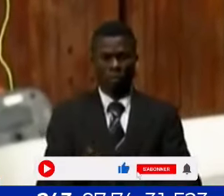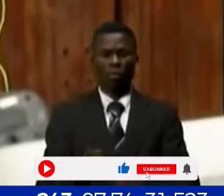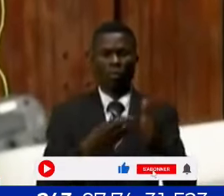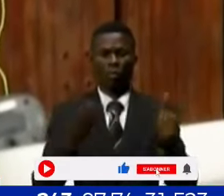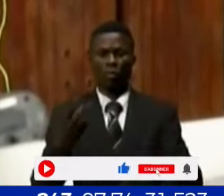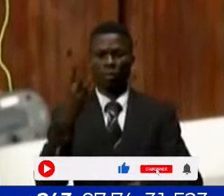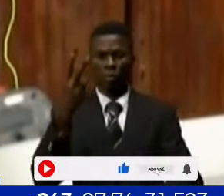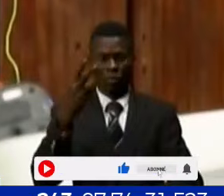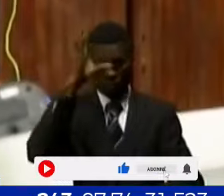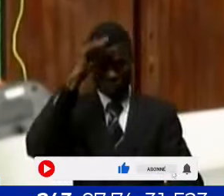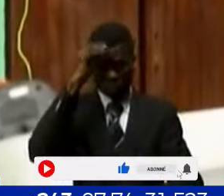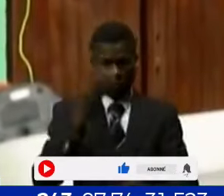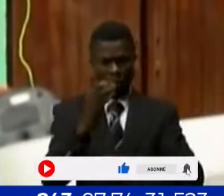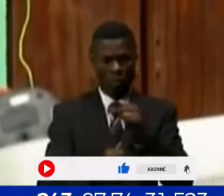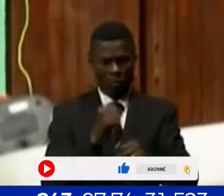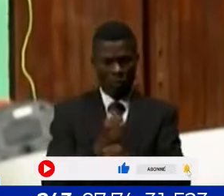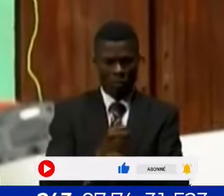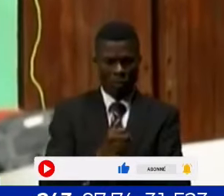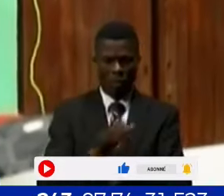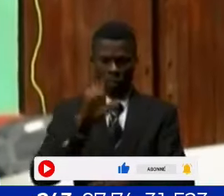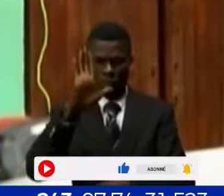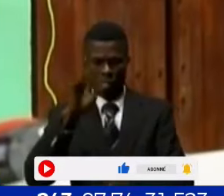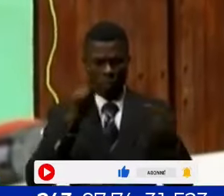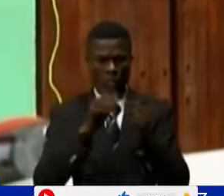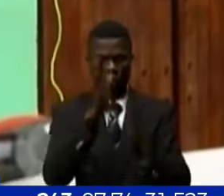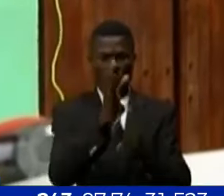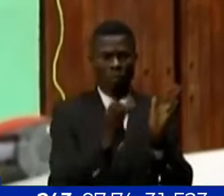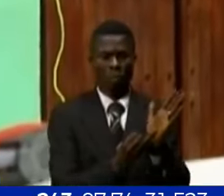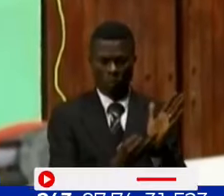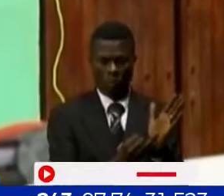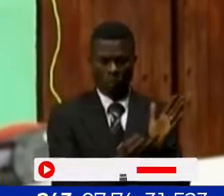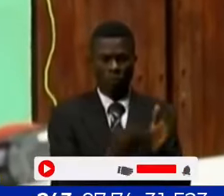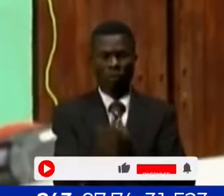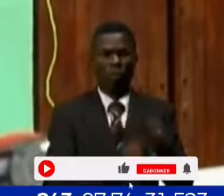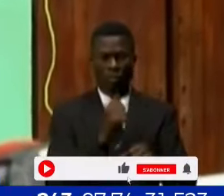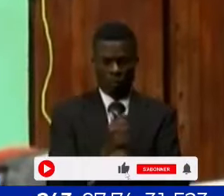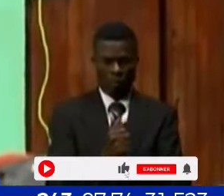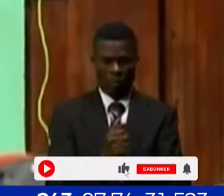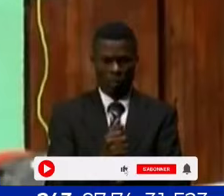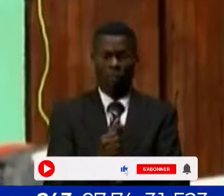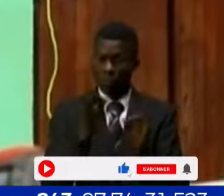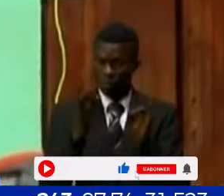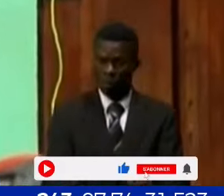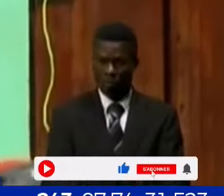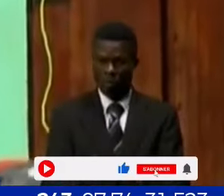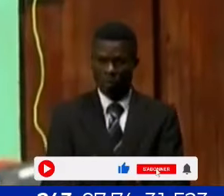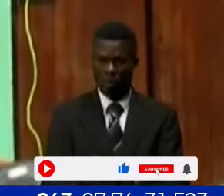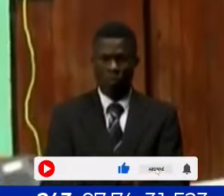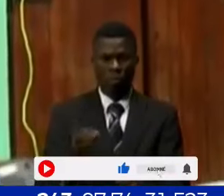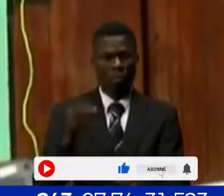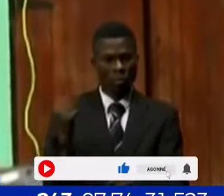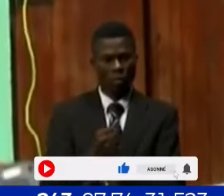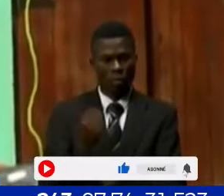garçons, dont l'âge varie entre 5 et 17 ans, sur 3 sites liés qui sont